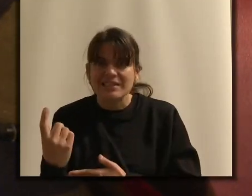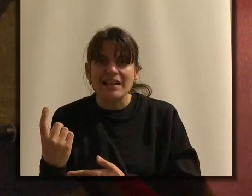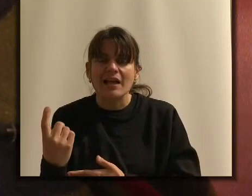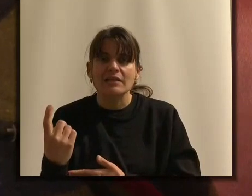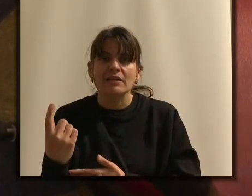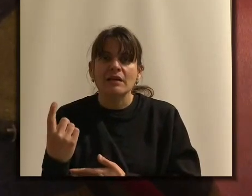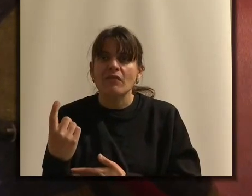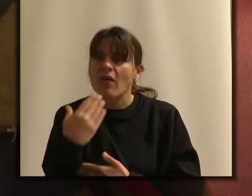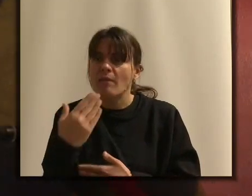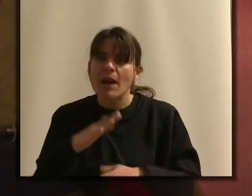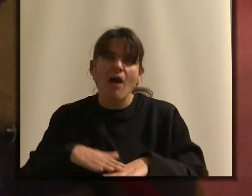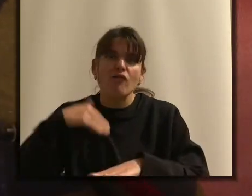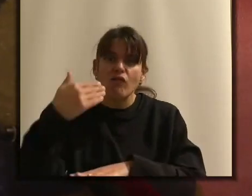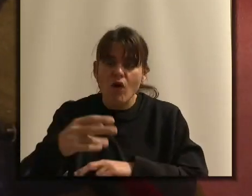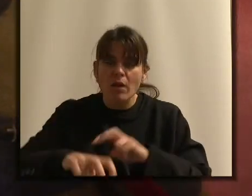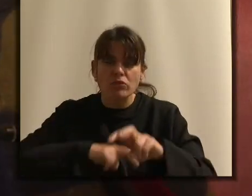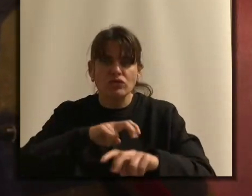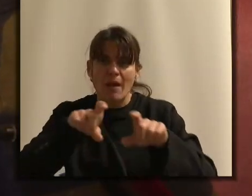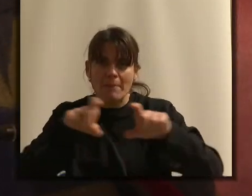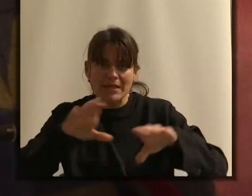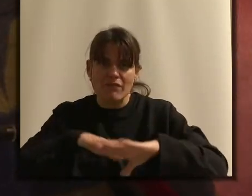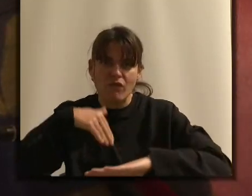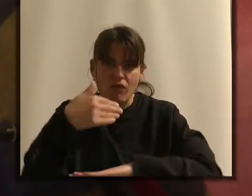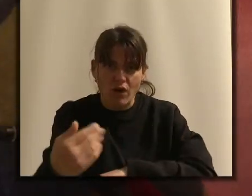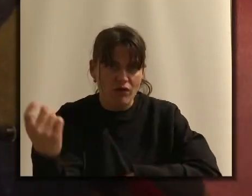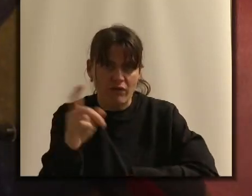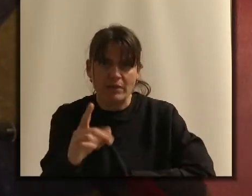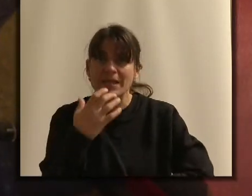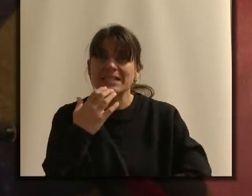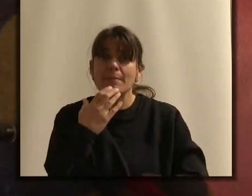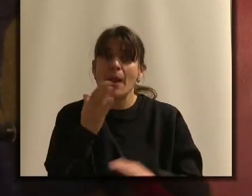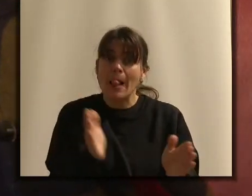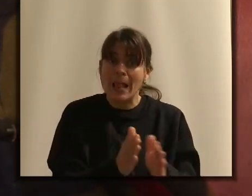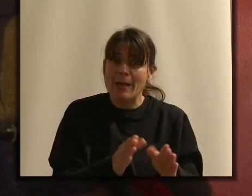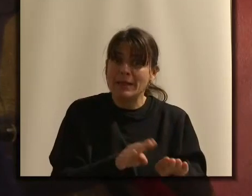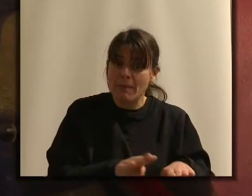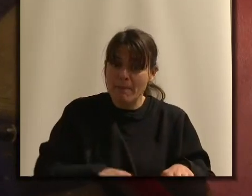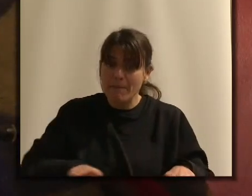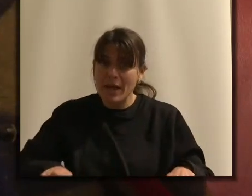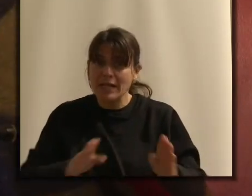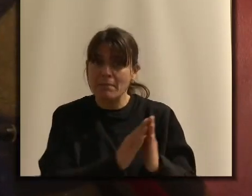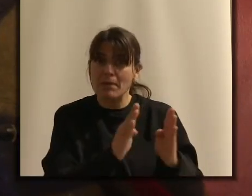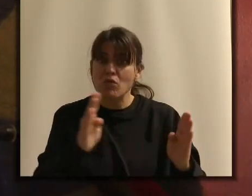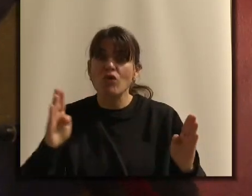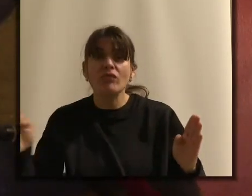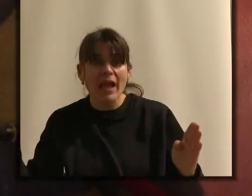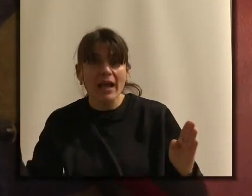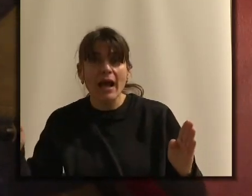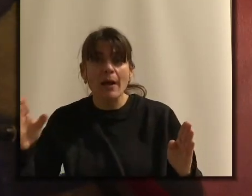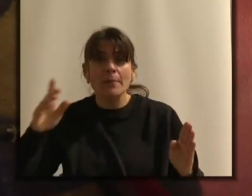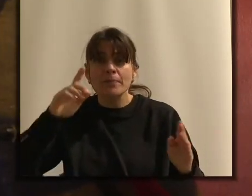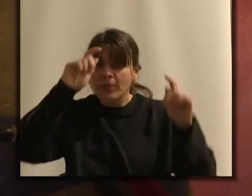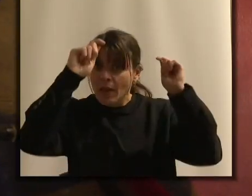ser externalitzats. I en diré tres exemples que coneixeran molt bé. El primer és el petit pàrquing de la nova biblioteca Pilarín Vallès, de tan sols 38 places, que no té cap